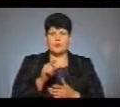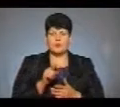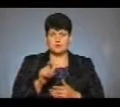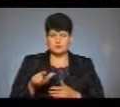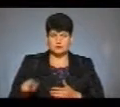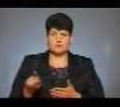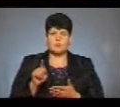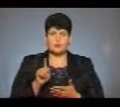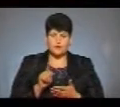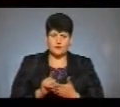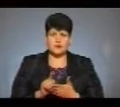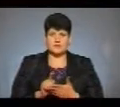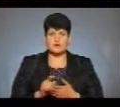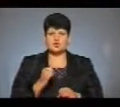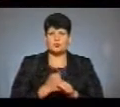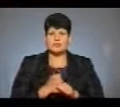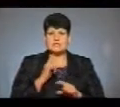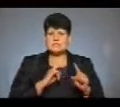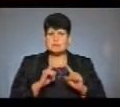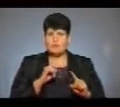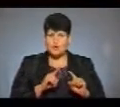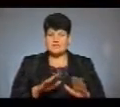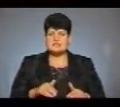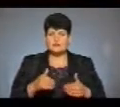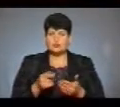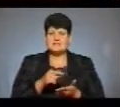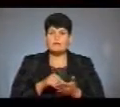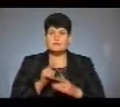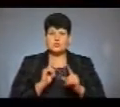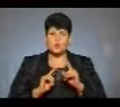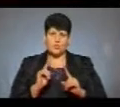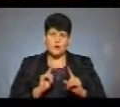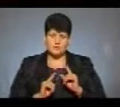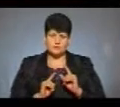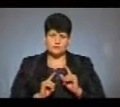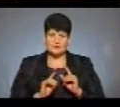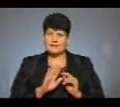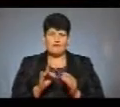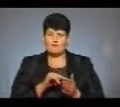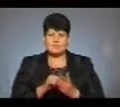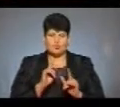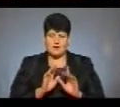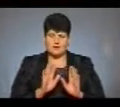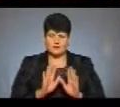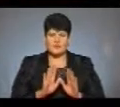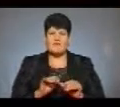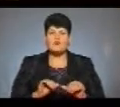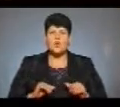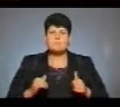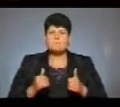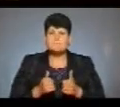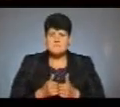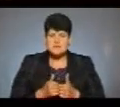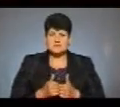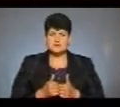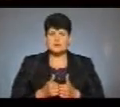мешканці мають там зробити збори і звернутися в міську раду. Не міську раду, а в комісію, проєкт